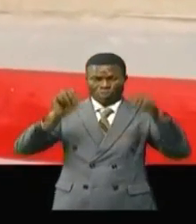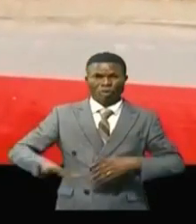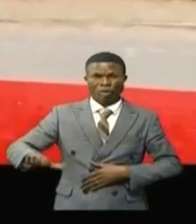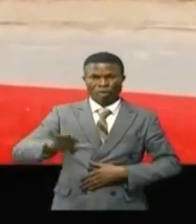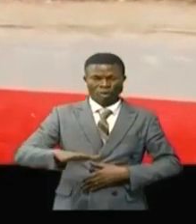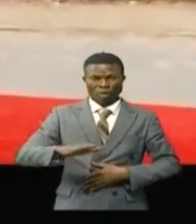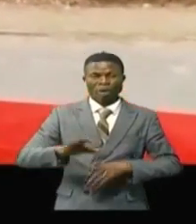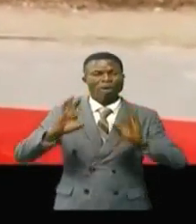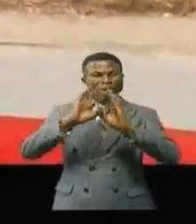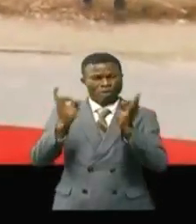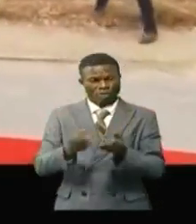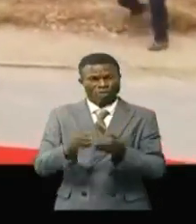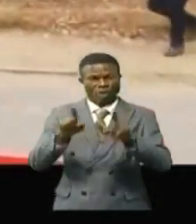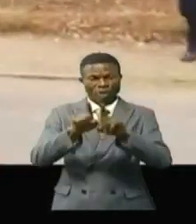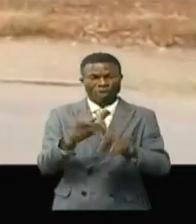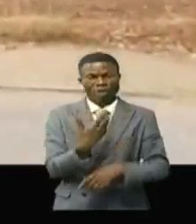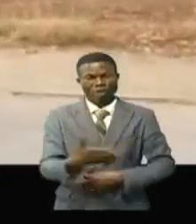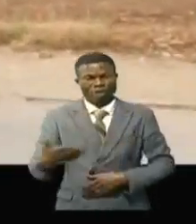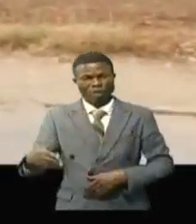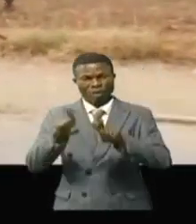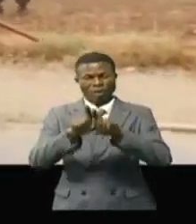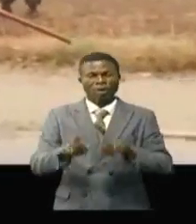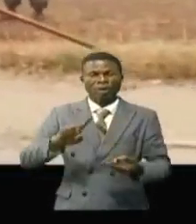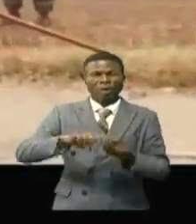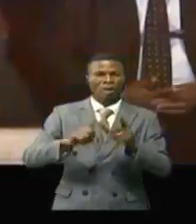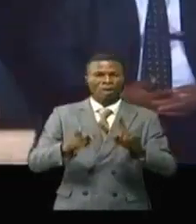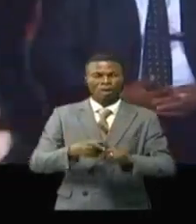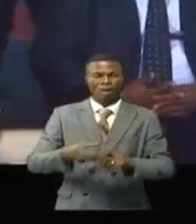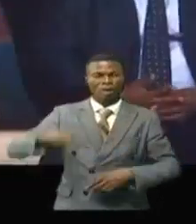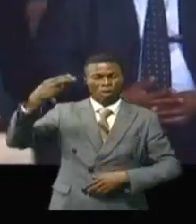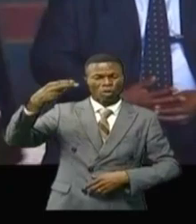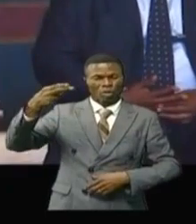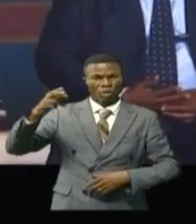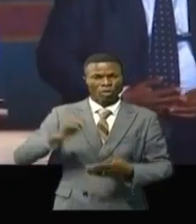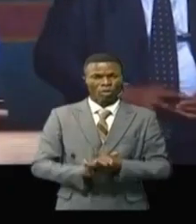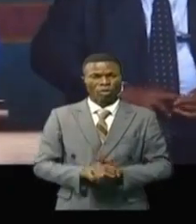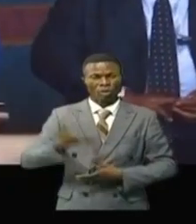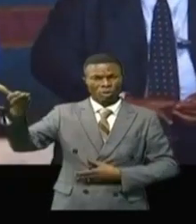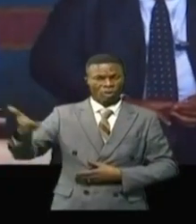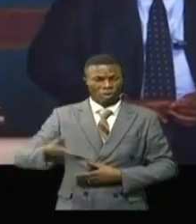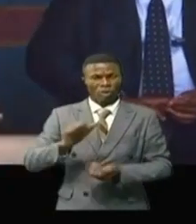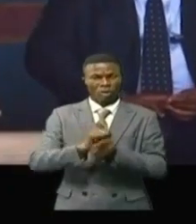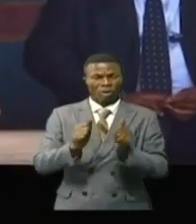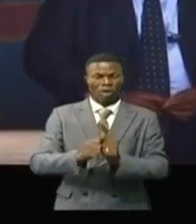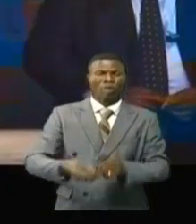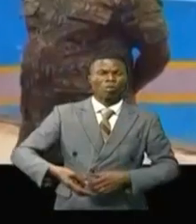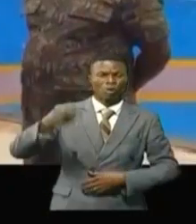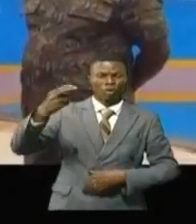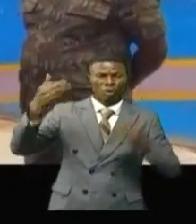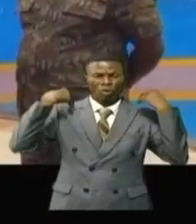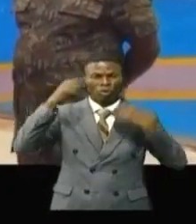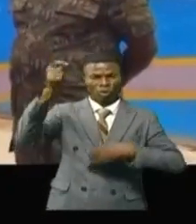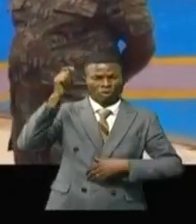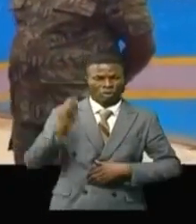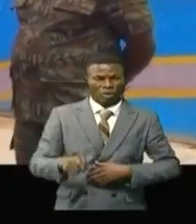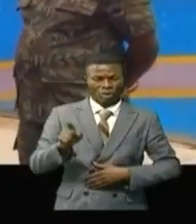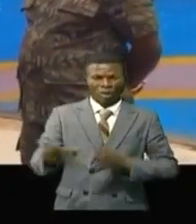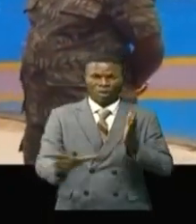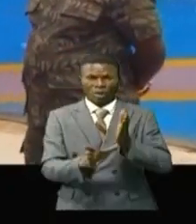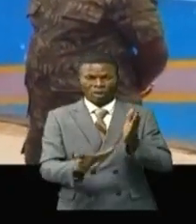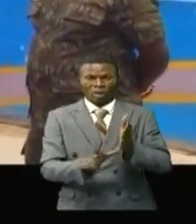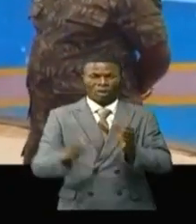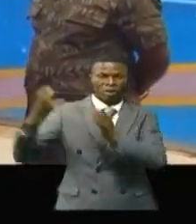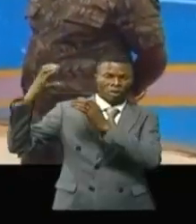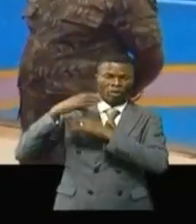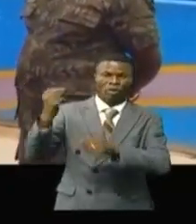de sa famille, de ses biens et de ses invités de marque. Il est secondé dans cette tâche par le général de brigade Iengeli Christophe, chargé